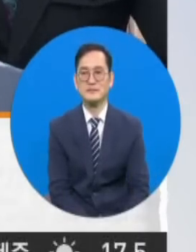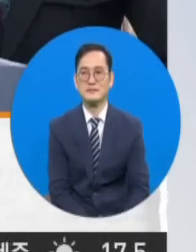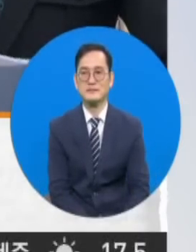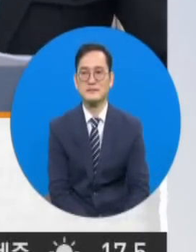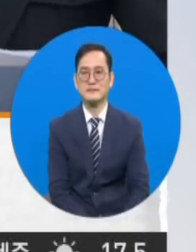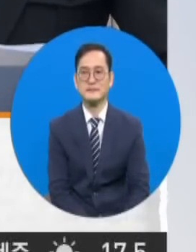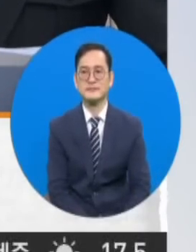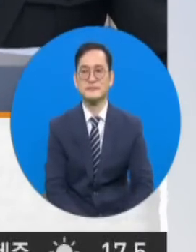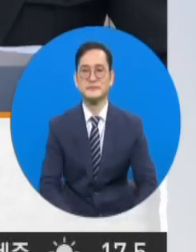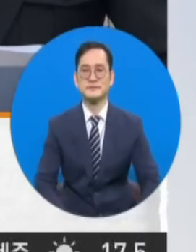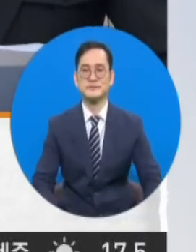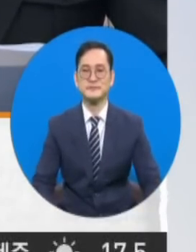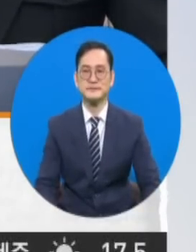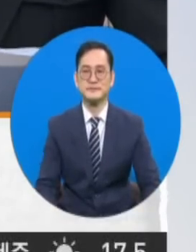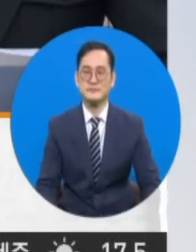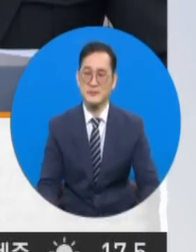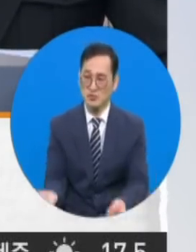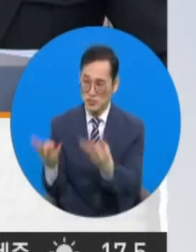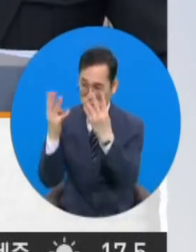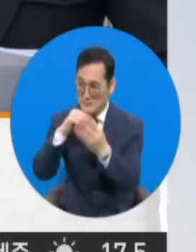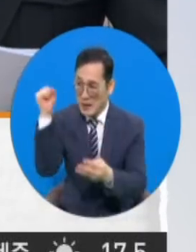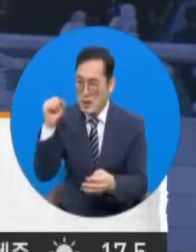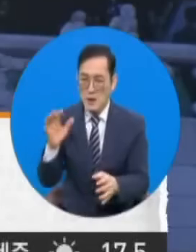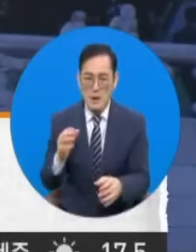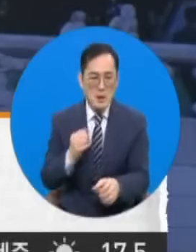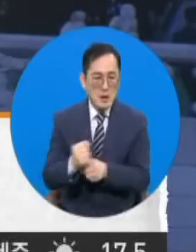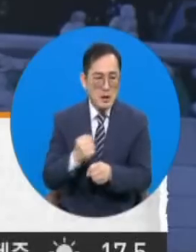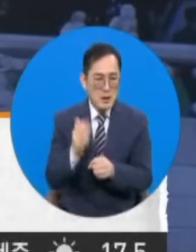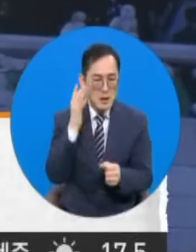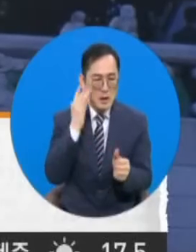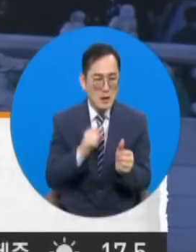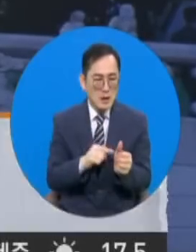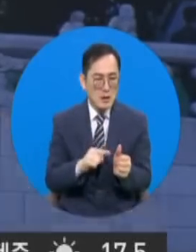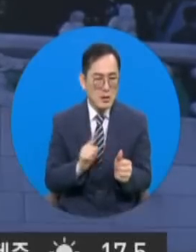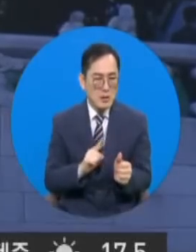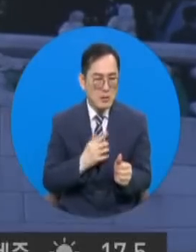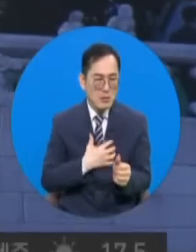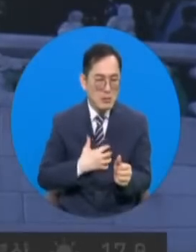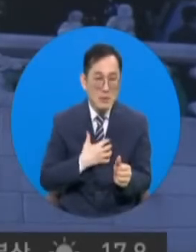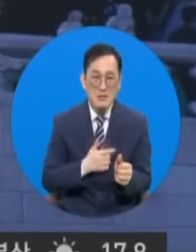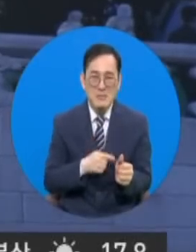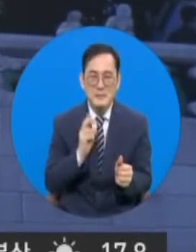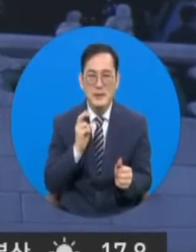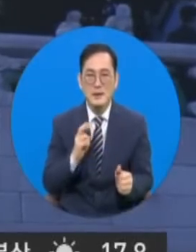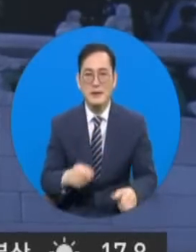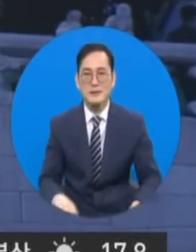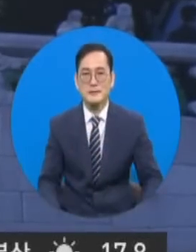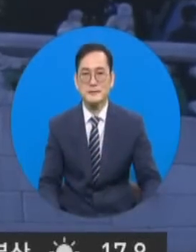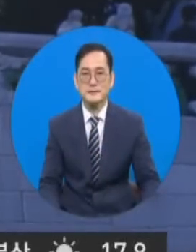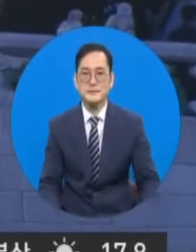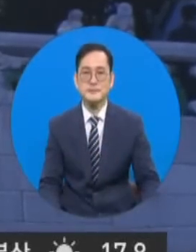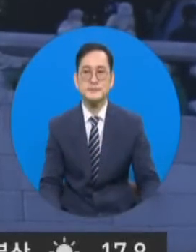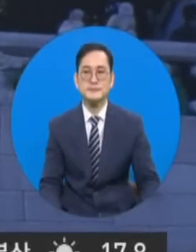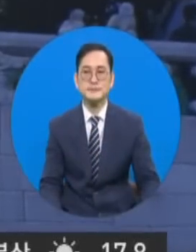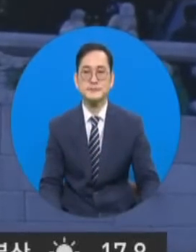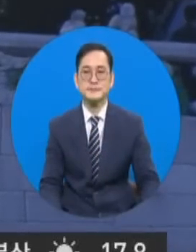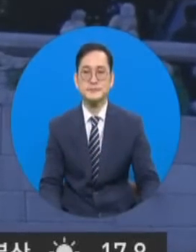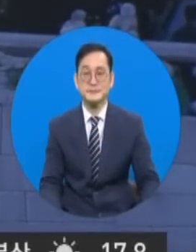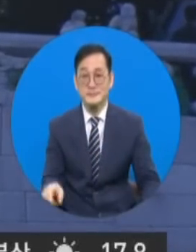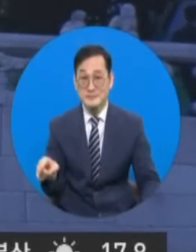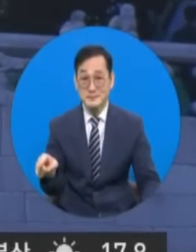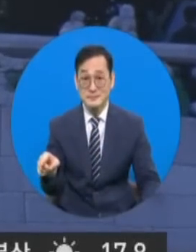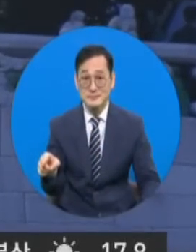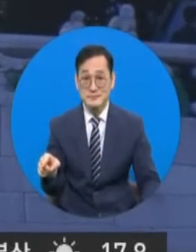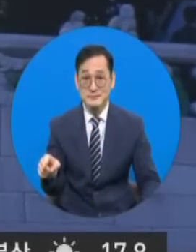아마 당황했을 겁니다 지금 김광선 변호사님의 설명을 듣다 보니까 김수현 교수님 강내구 씨가 검찰에 제출했던 소위 깡통폰